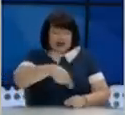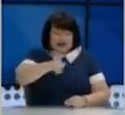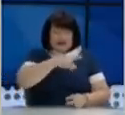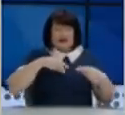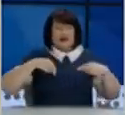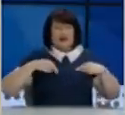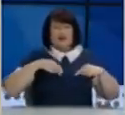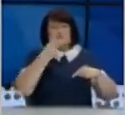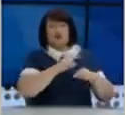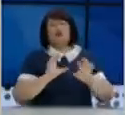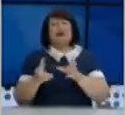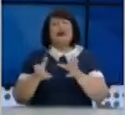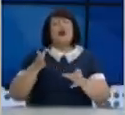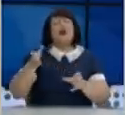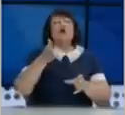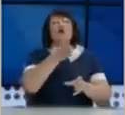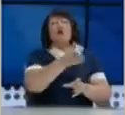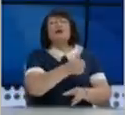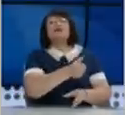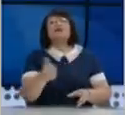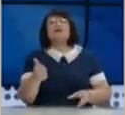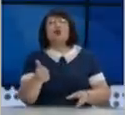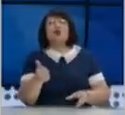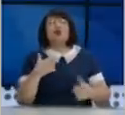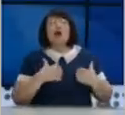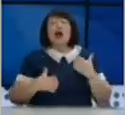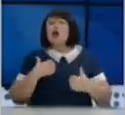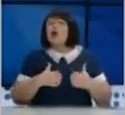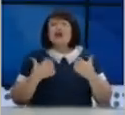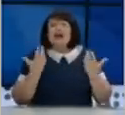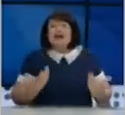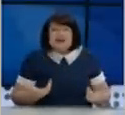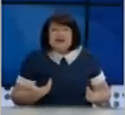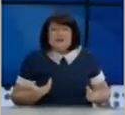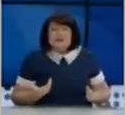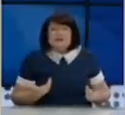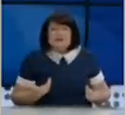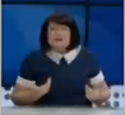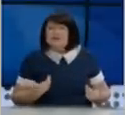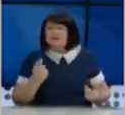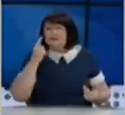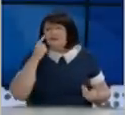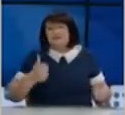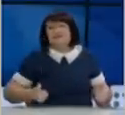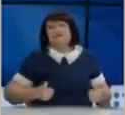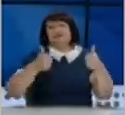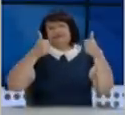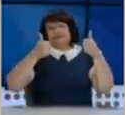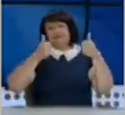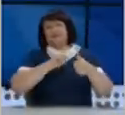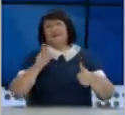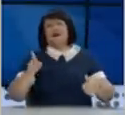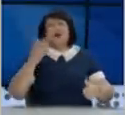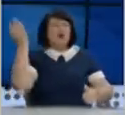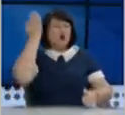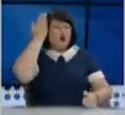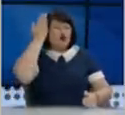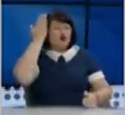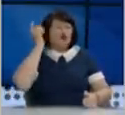υπουργούς σας στα κανάλια να έχουν μόνο μία αγωνία, να μην αναμετρώνται με το πολιτικό κόστος.